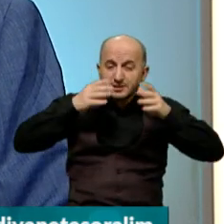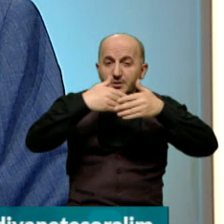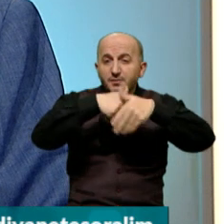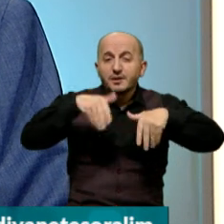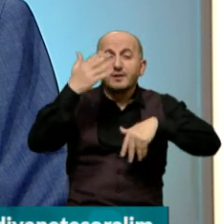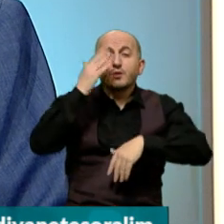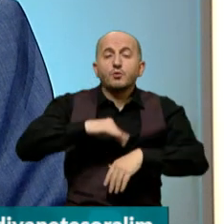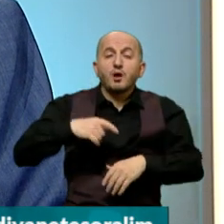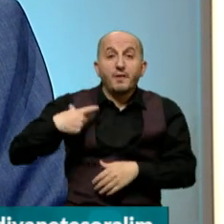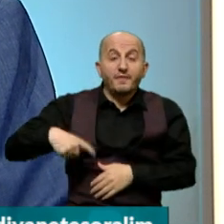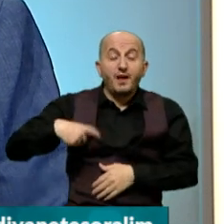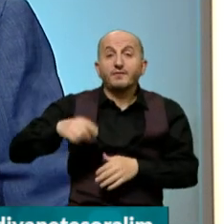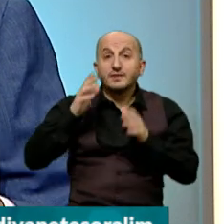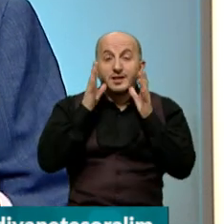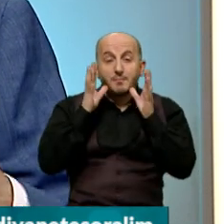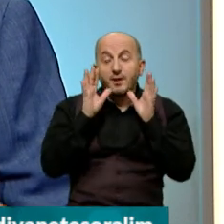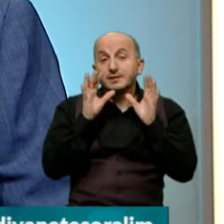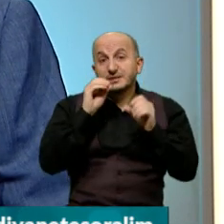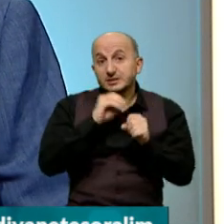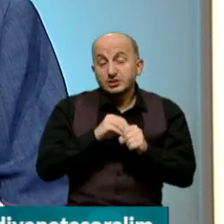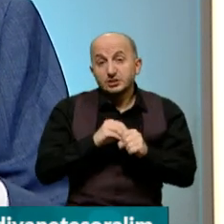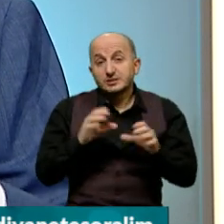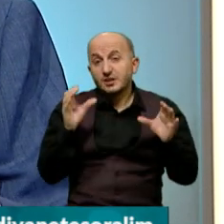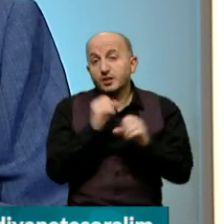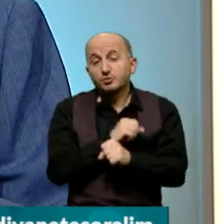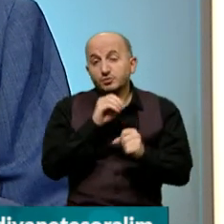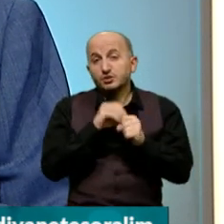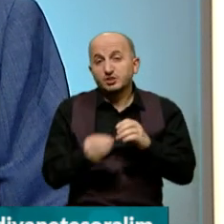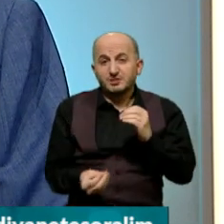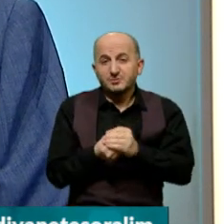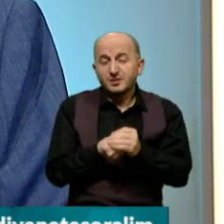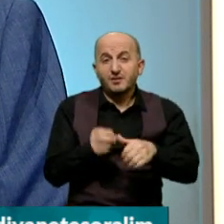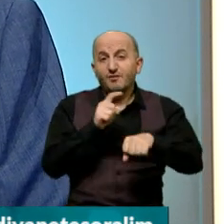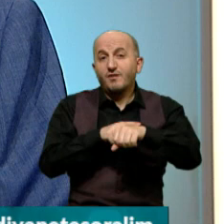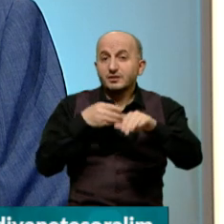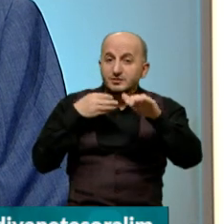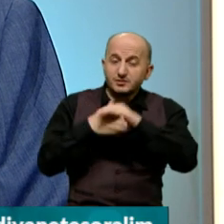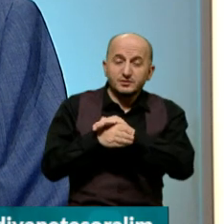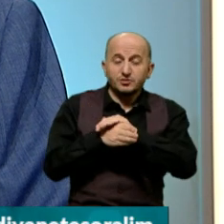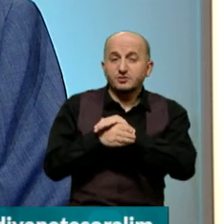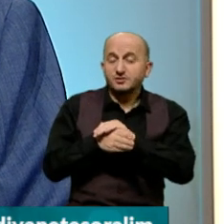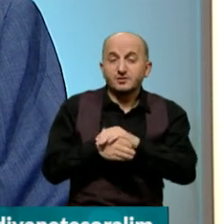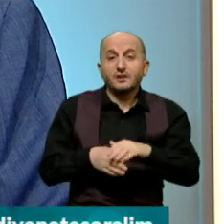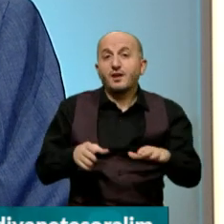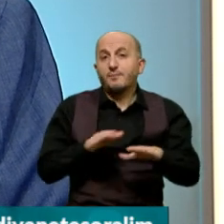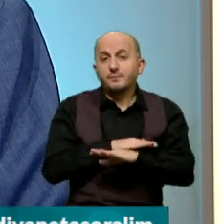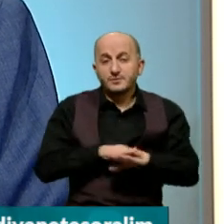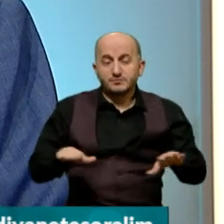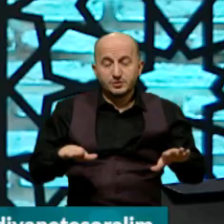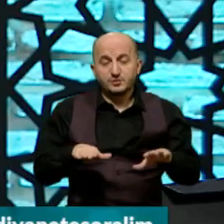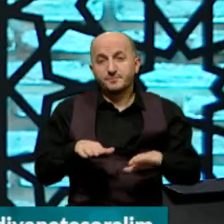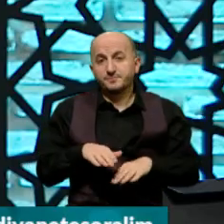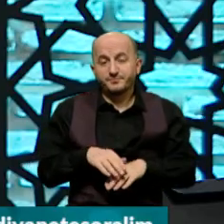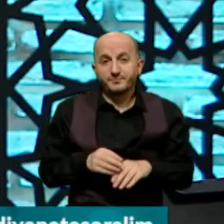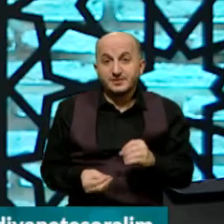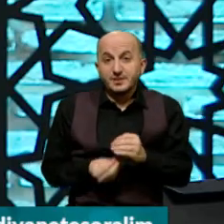Ama nafile namaz için söylediğim gibi teheccüd için imsak vakti girince artık teheccüdün vakti çıkmış olur. İmsaktan